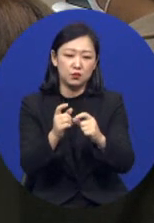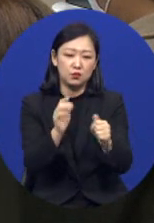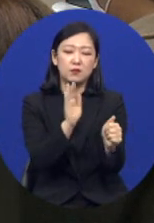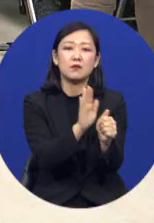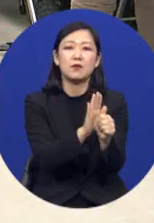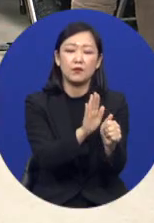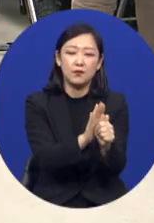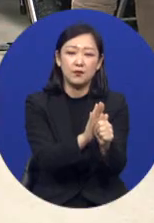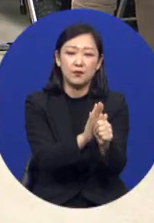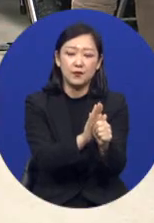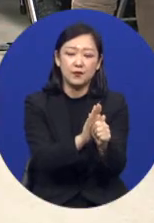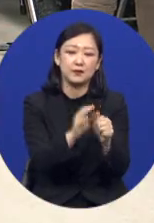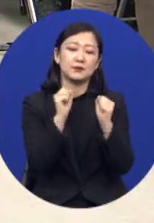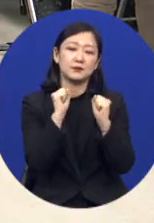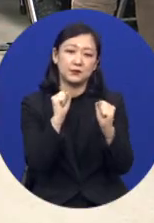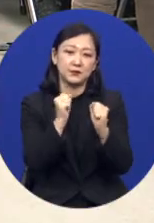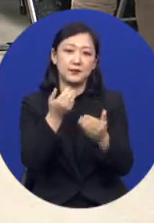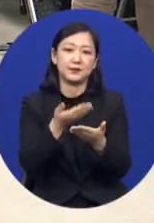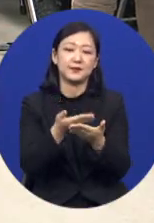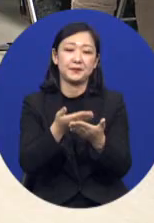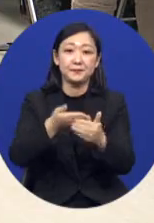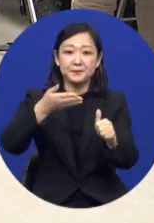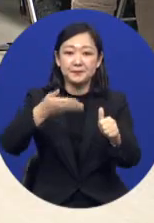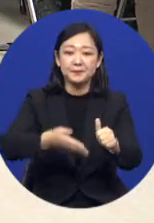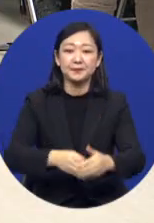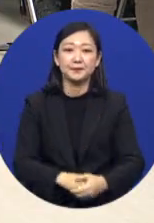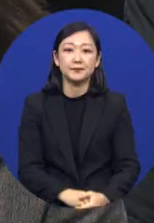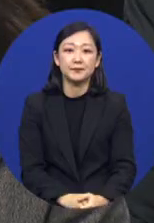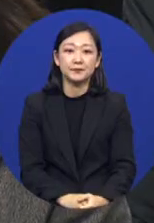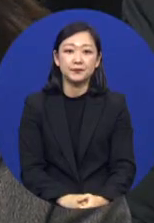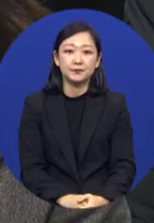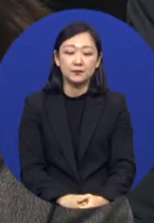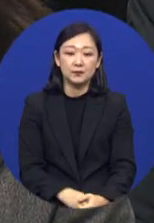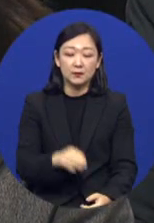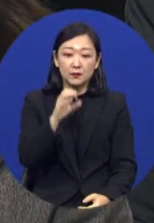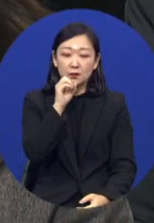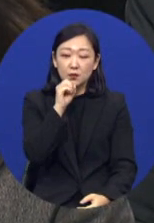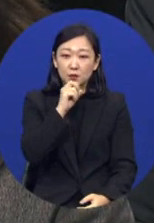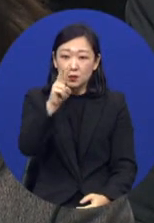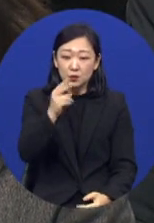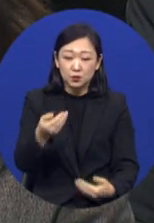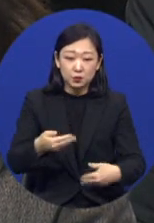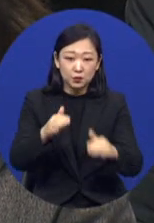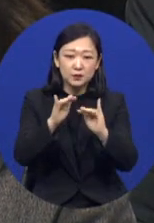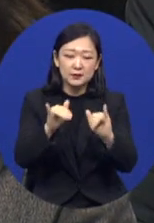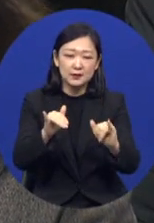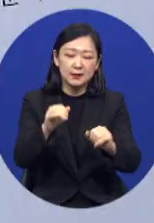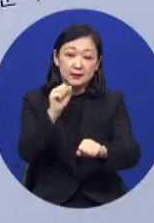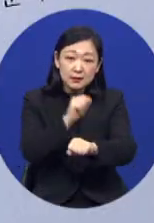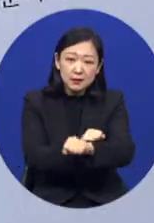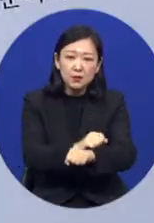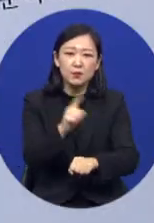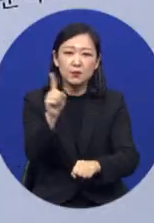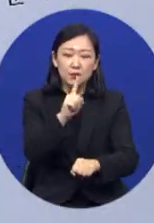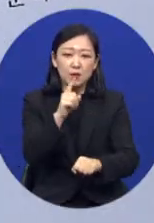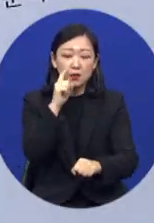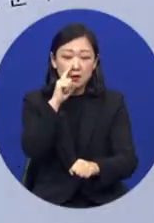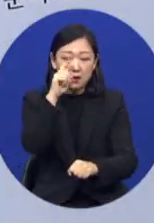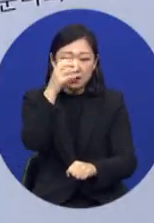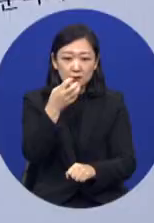응원해달라고 요청했습니다. 원희룡 전 지사가 가장 잘했던 사업은 탄소 없는 섬이었다며